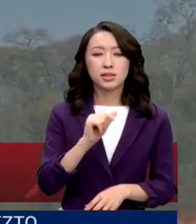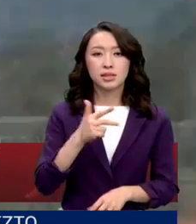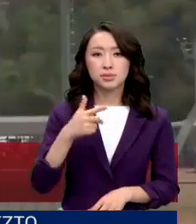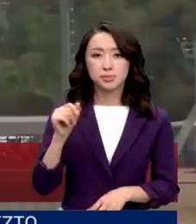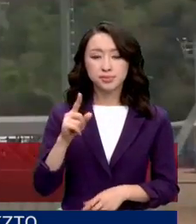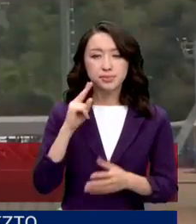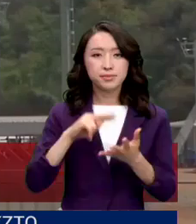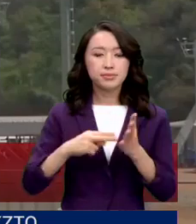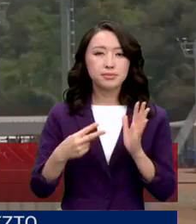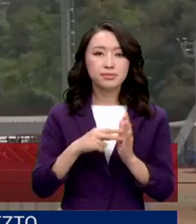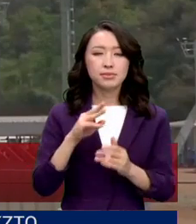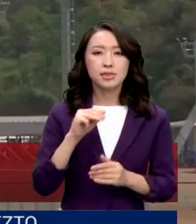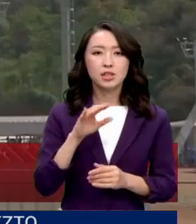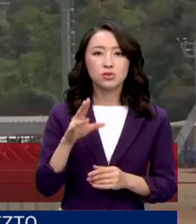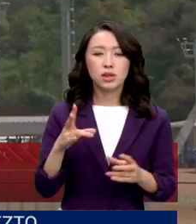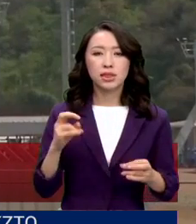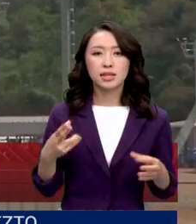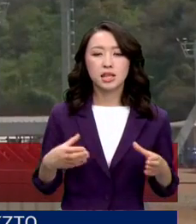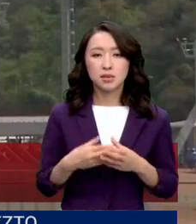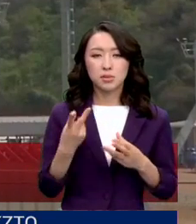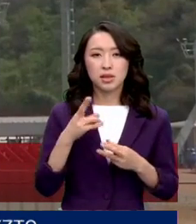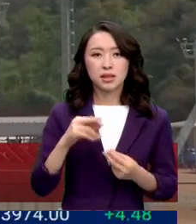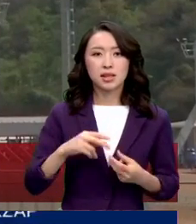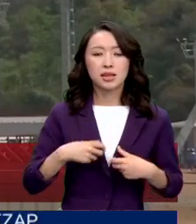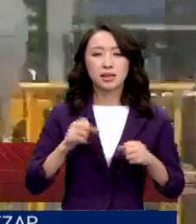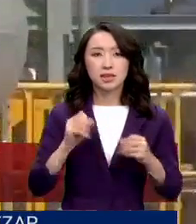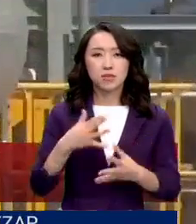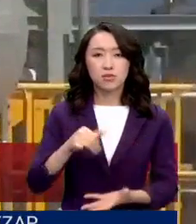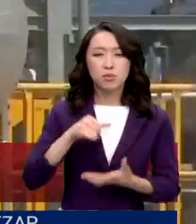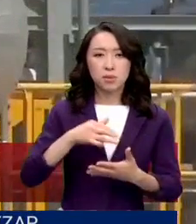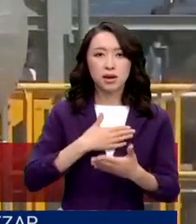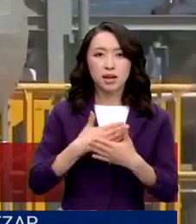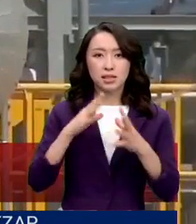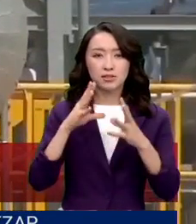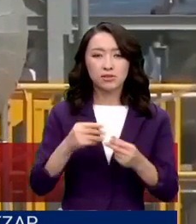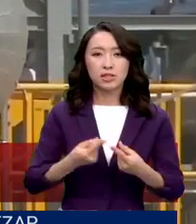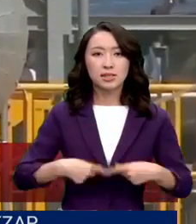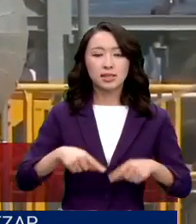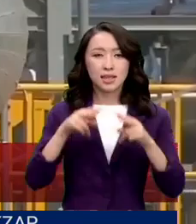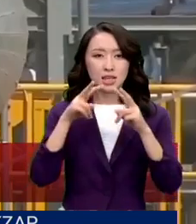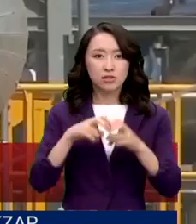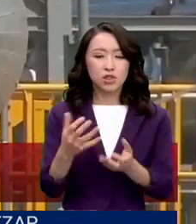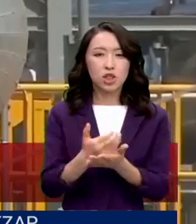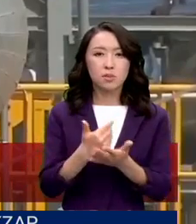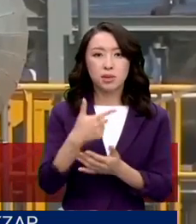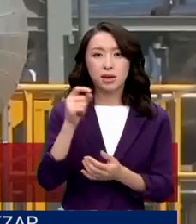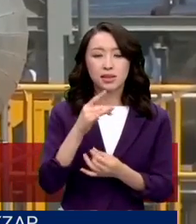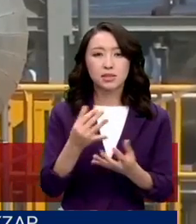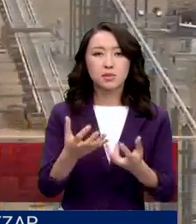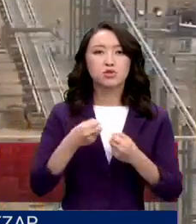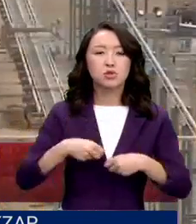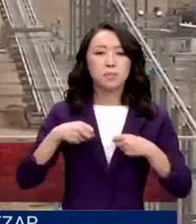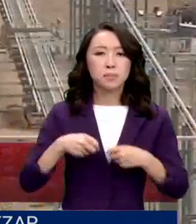намерен использовать статус национальной компании для формирования сбалансированного портфеля активов в секторе разведки и добычи газа и получения